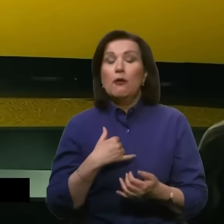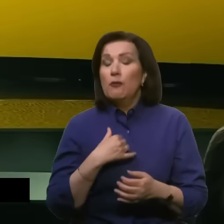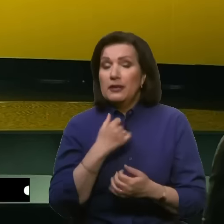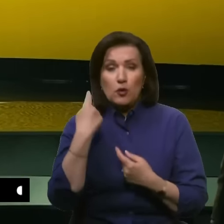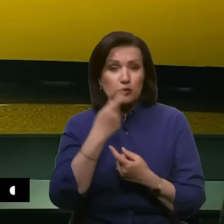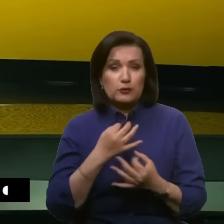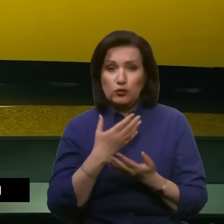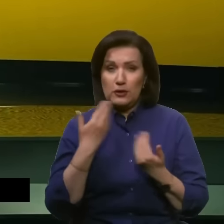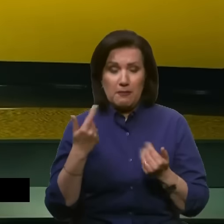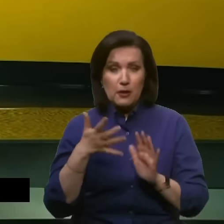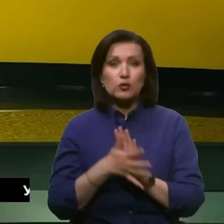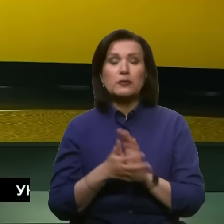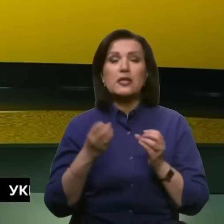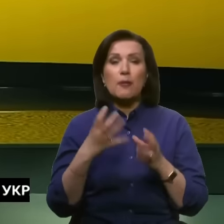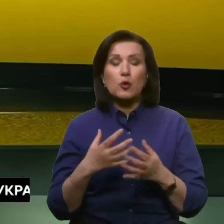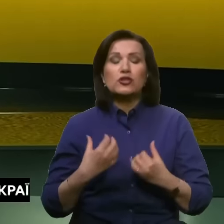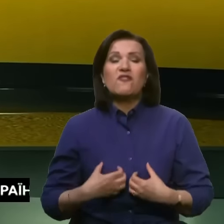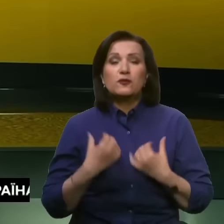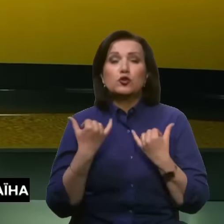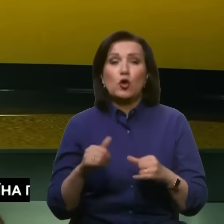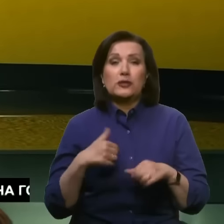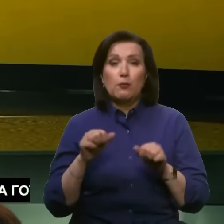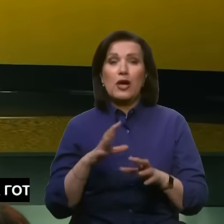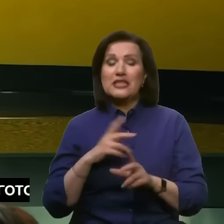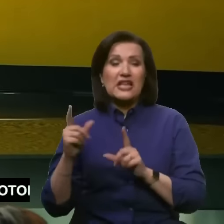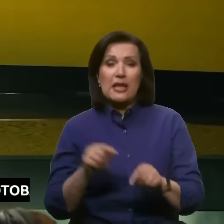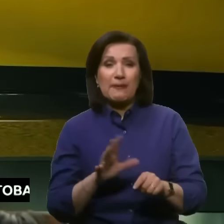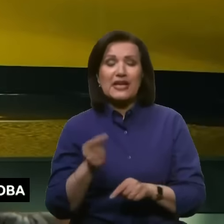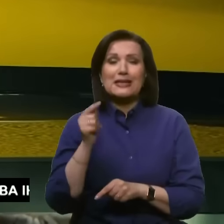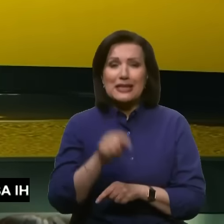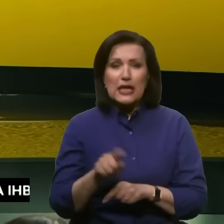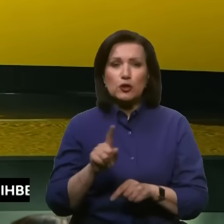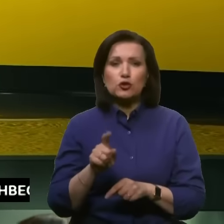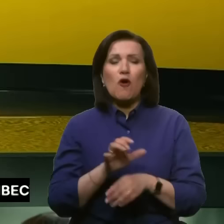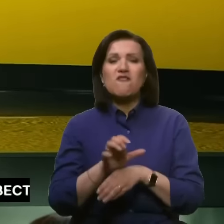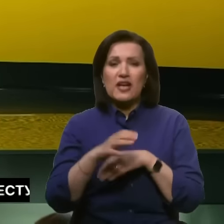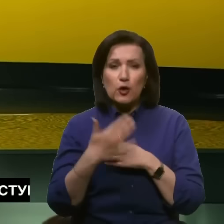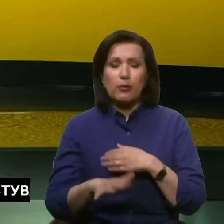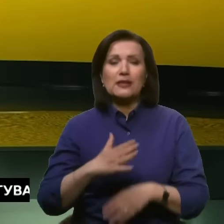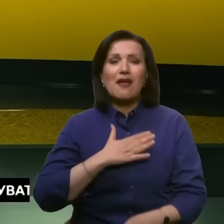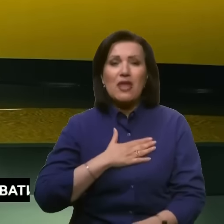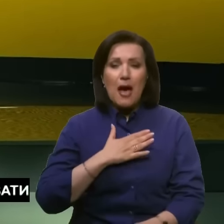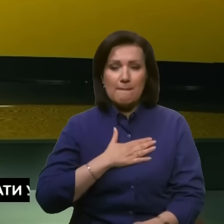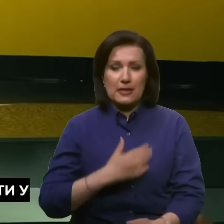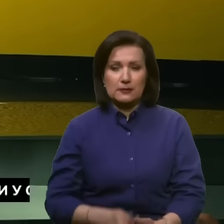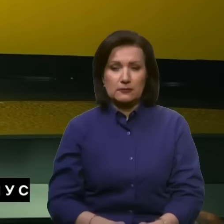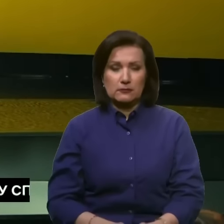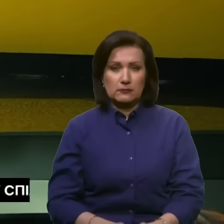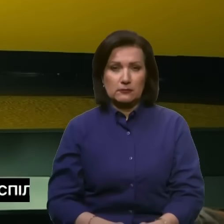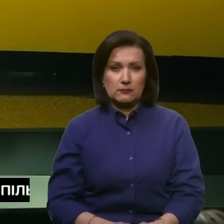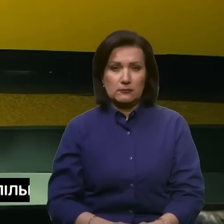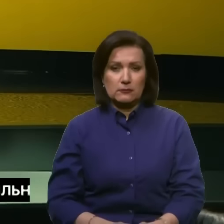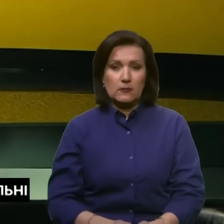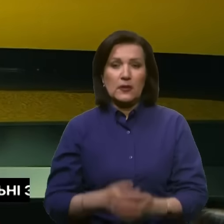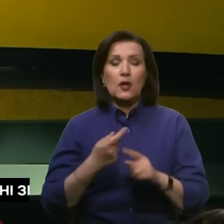немає особистого. Розумієте? Я просто в шоці, як може не доїхати те, що вироблено нами.